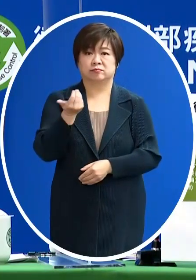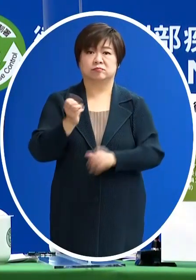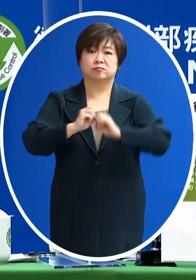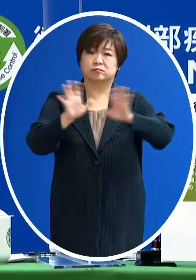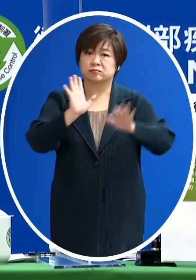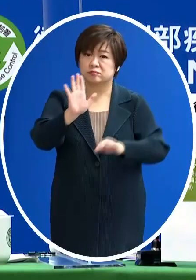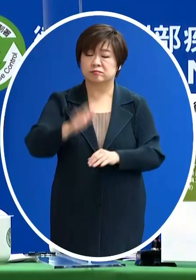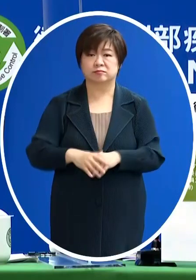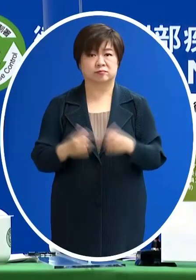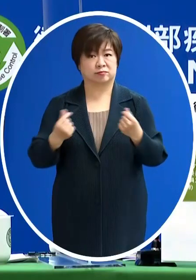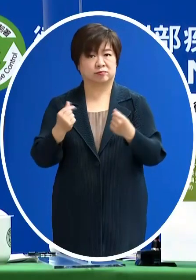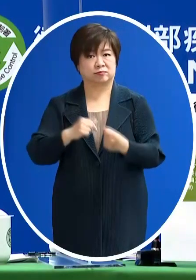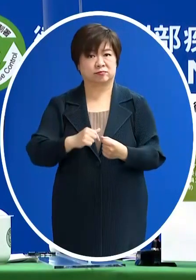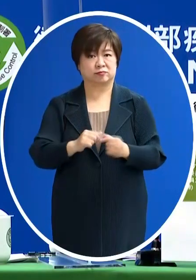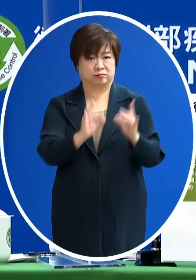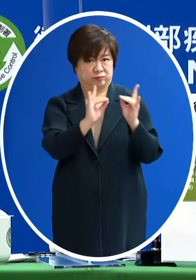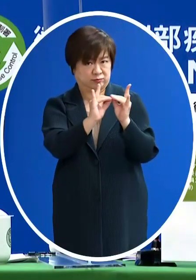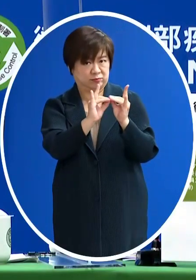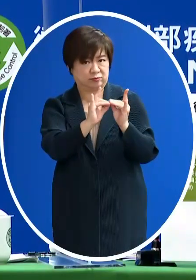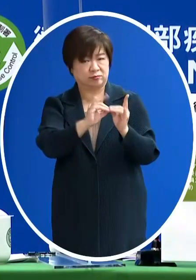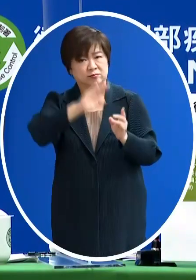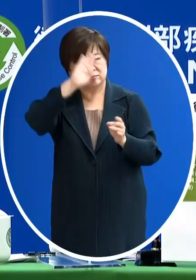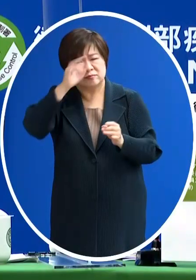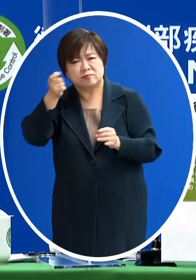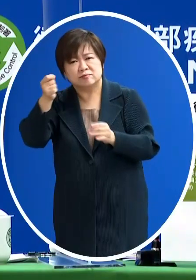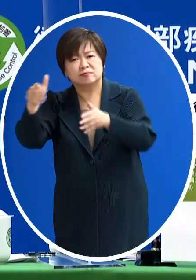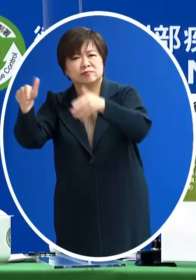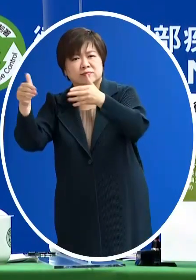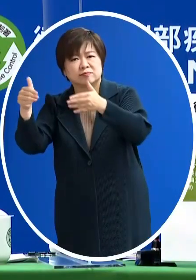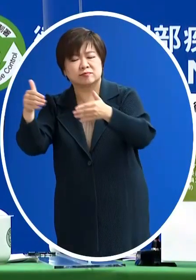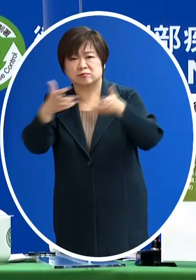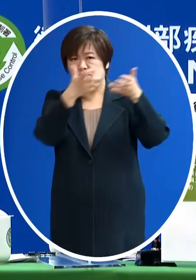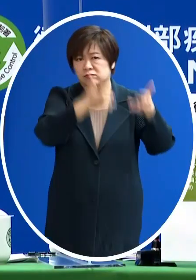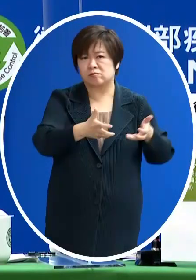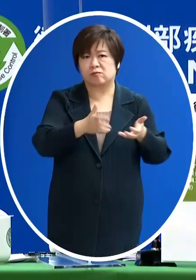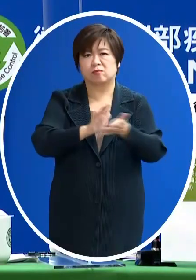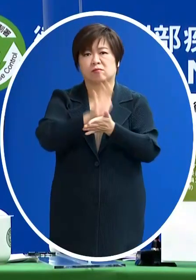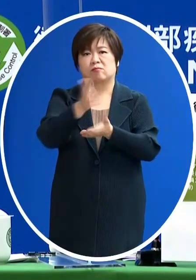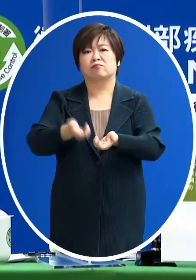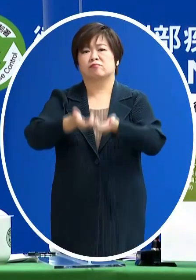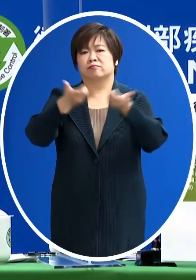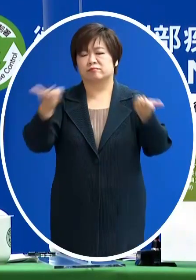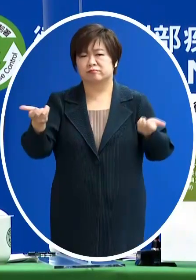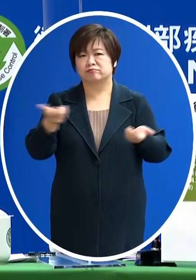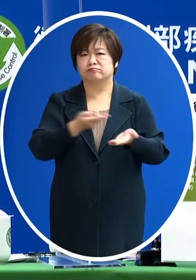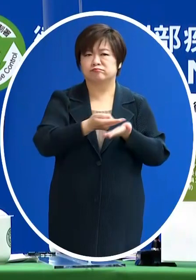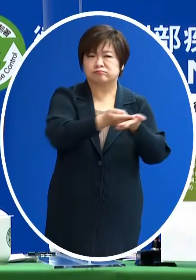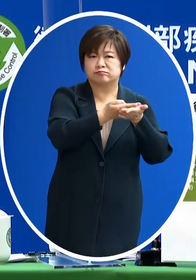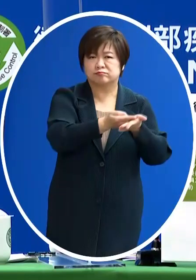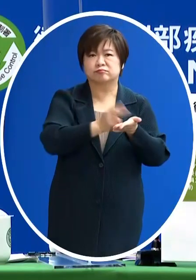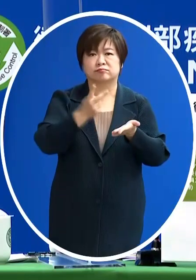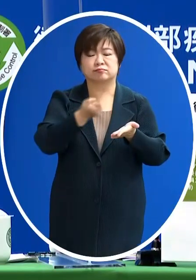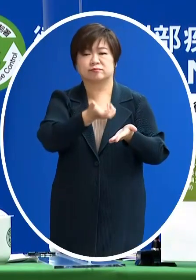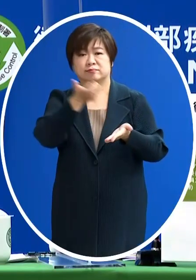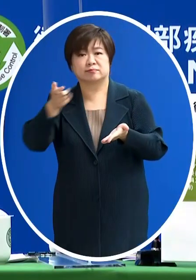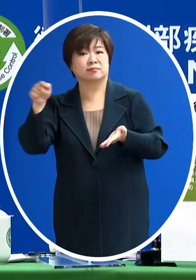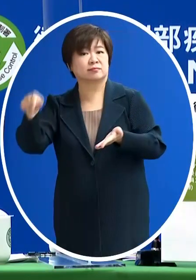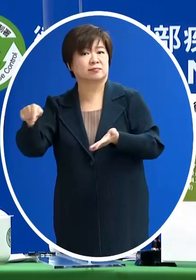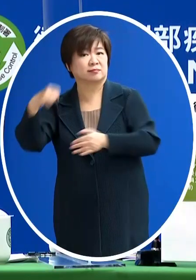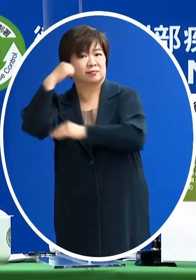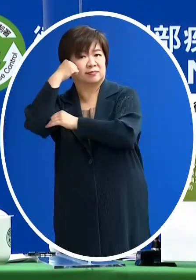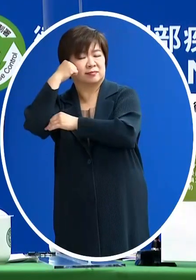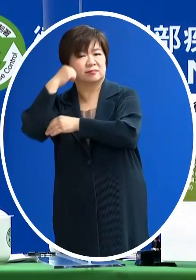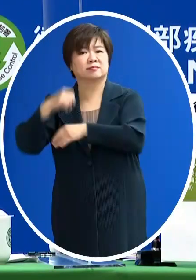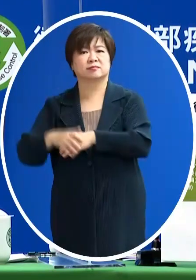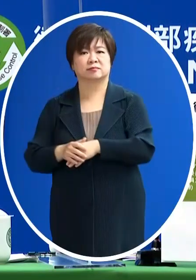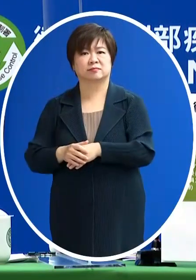告我们现在的床数，那轻重症会将来持续的分流，那至于在隔离方面，